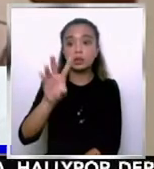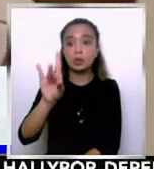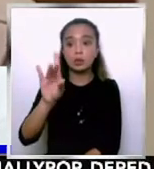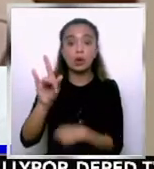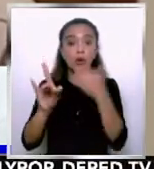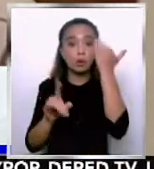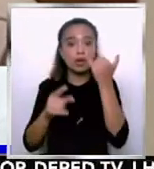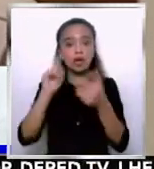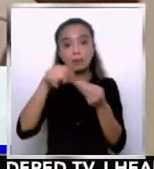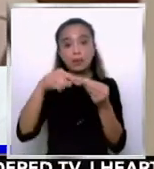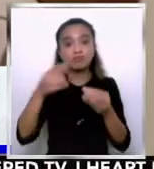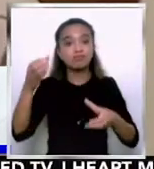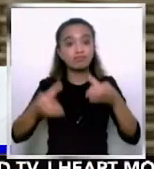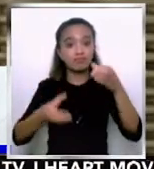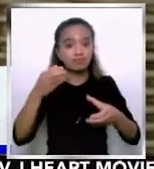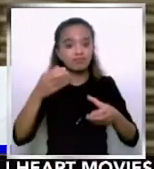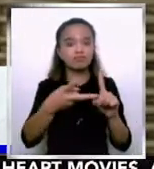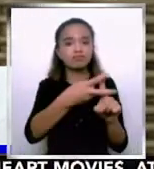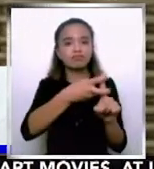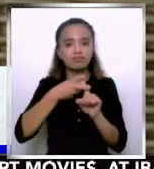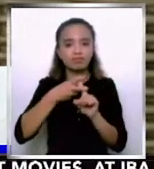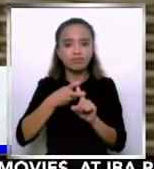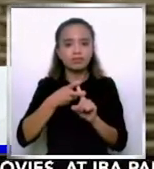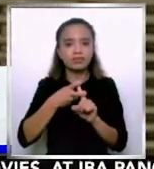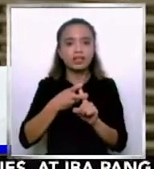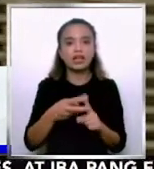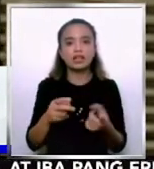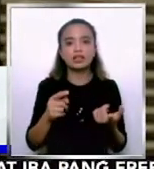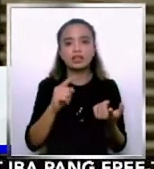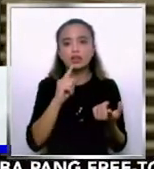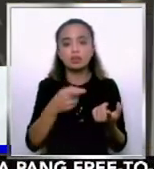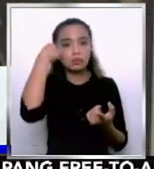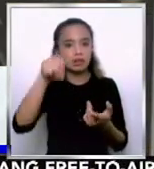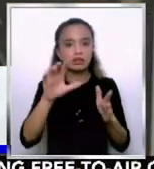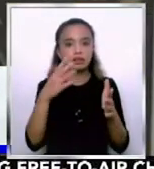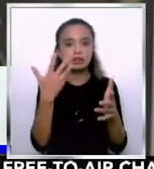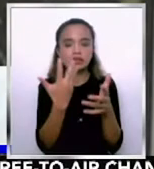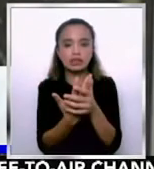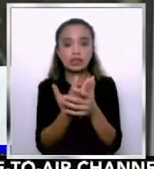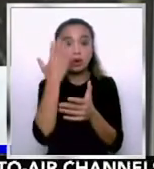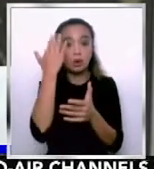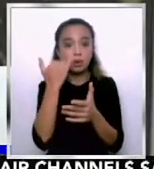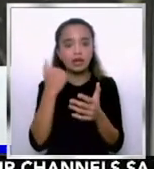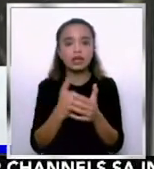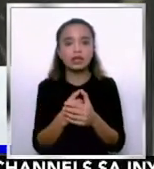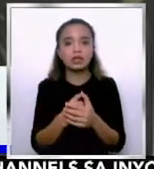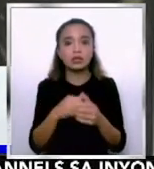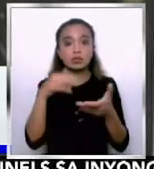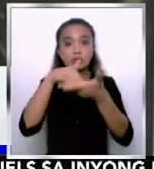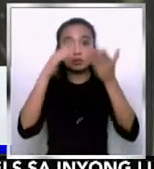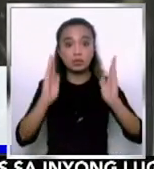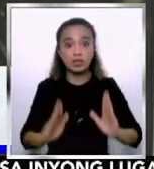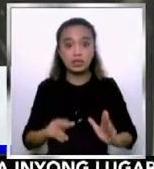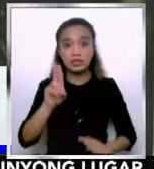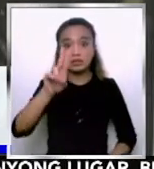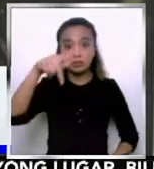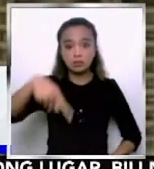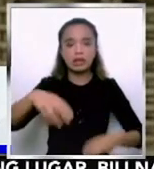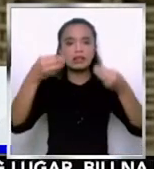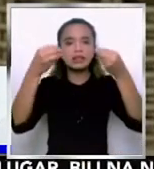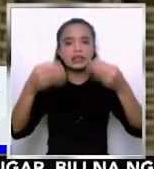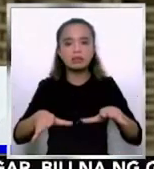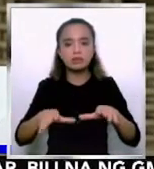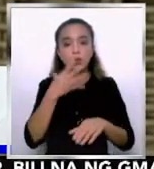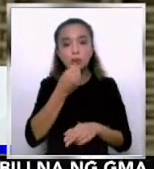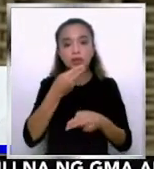at serious illegal detention. Kaugnay po yan sa pagkawala ng mga estudyante ng University of the Philippines na sina Sherlyn